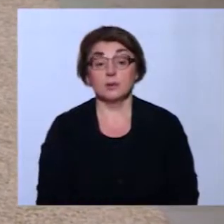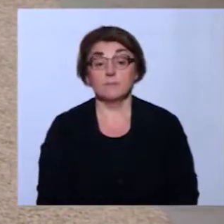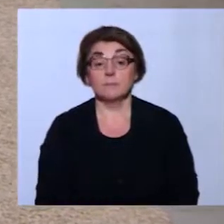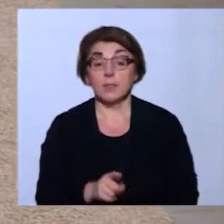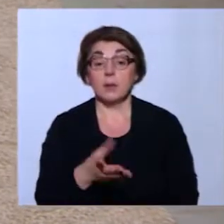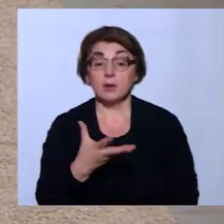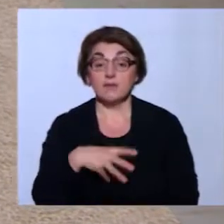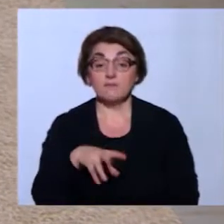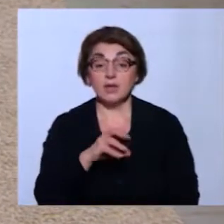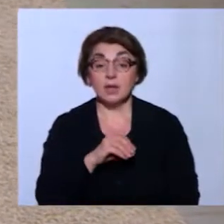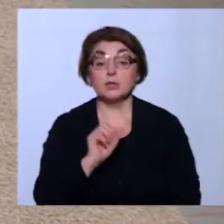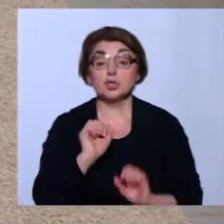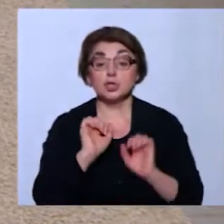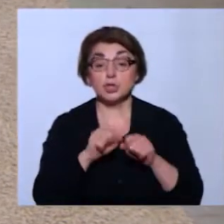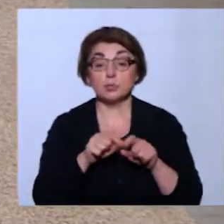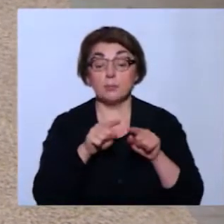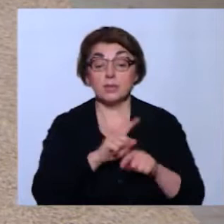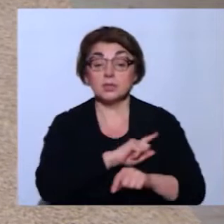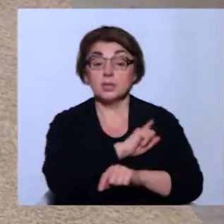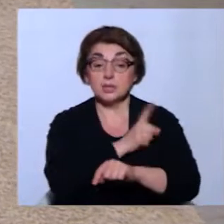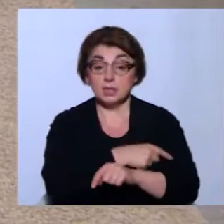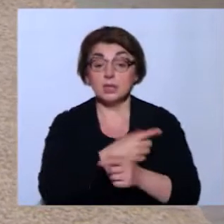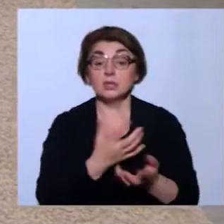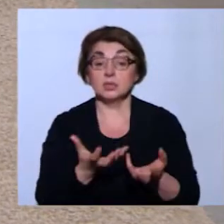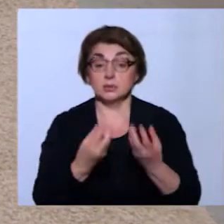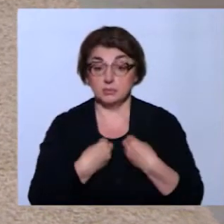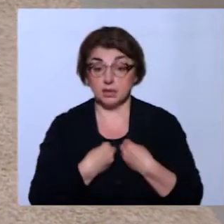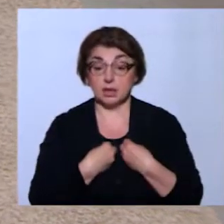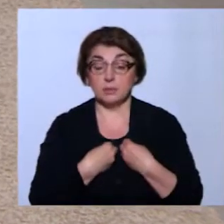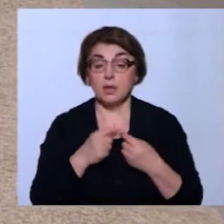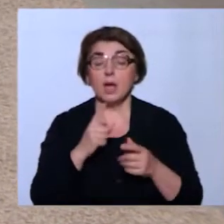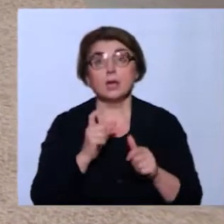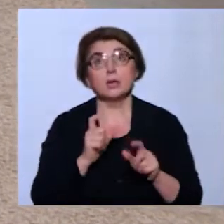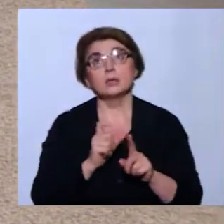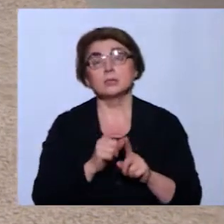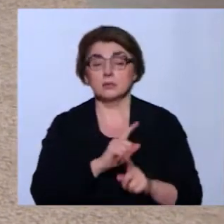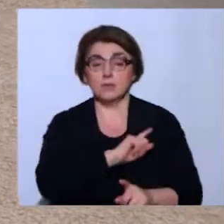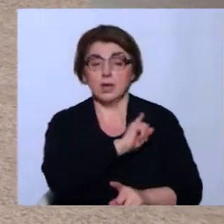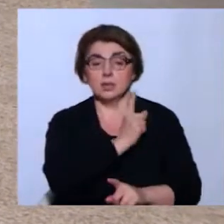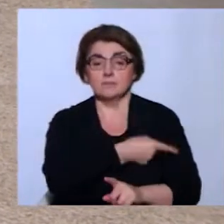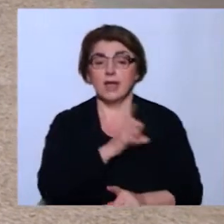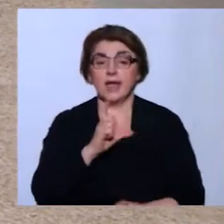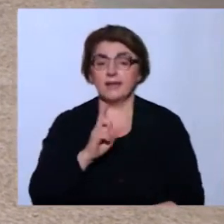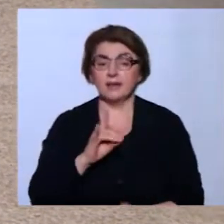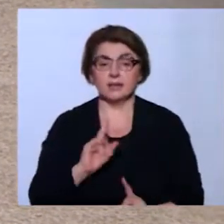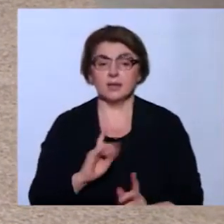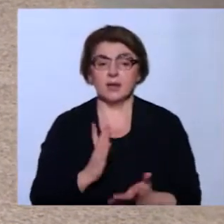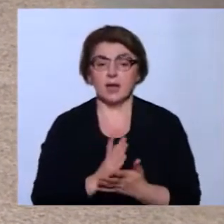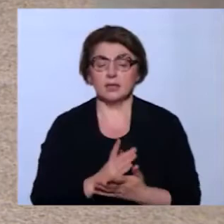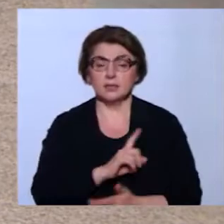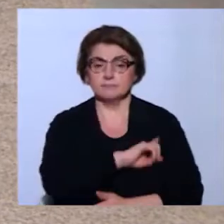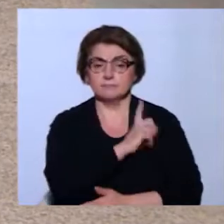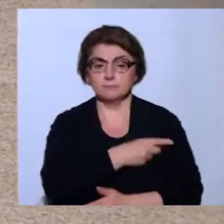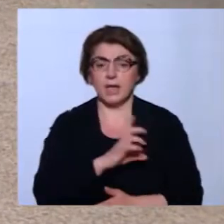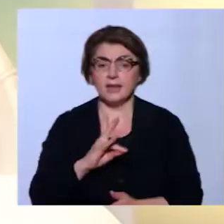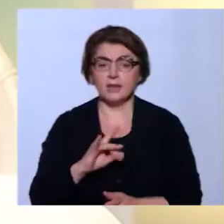ამ ყველაფერს შეუძლია მათთვის ენერგიის მოტანა. მოდით რა არის ახლა ენერგია გავარჩიოთ. რა არის ენერგია? აი დაუშვათ,